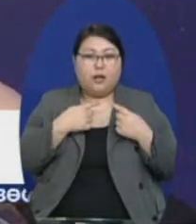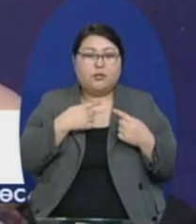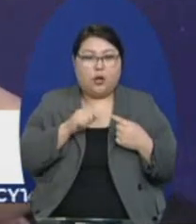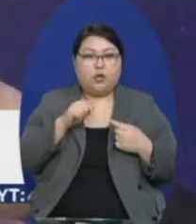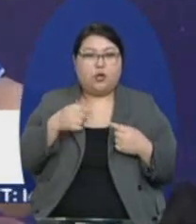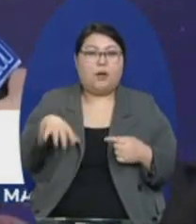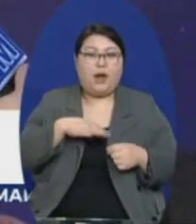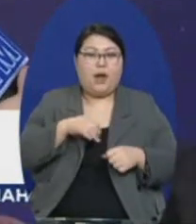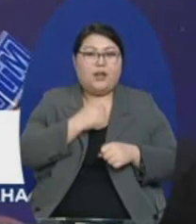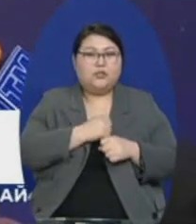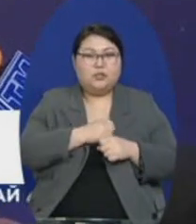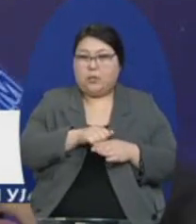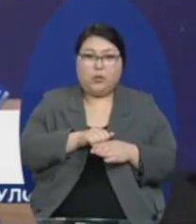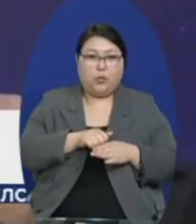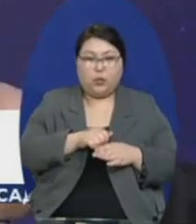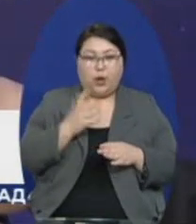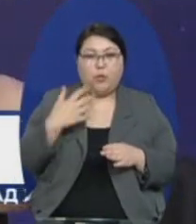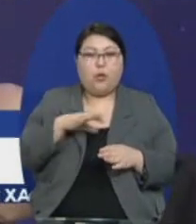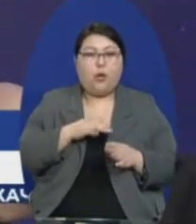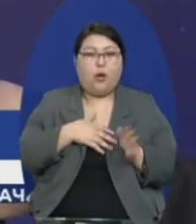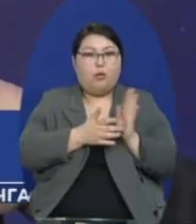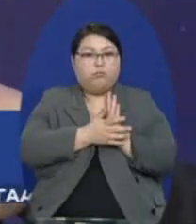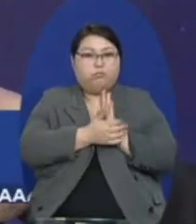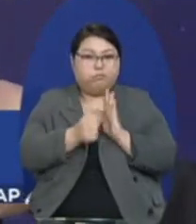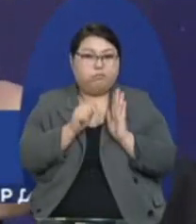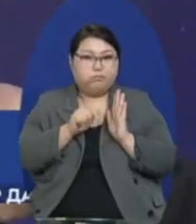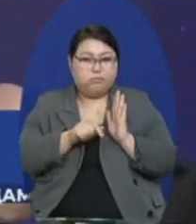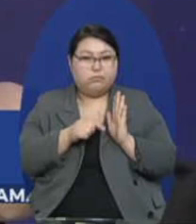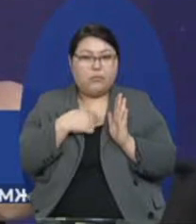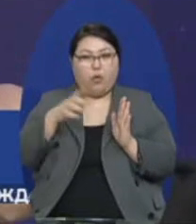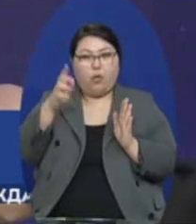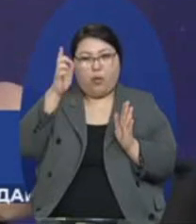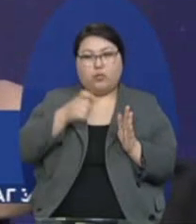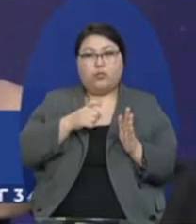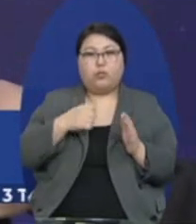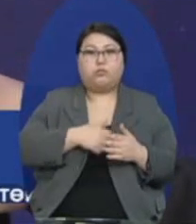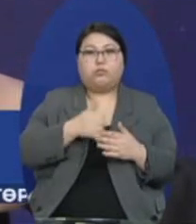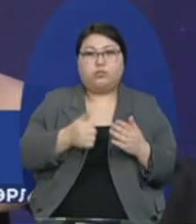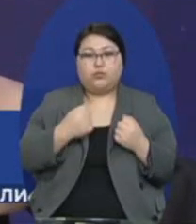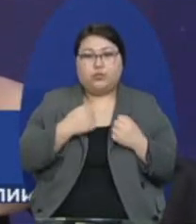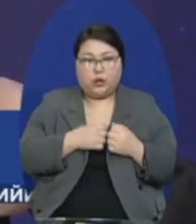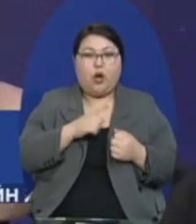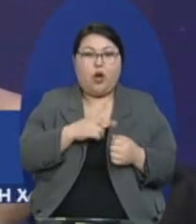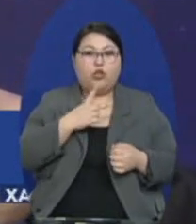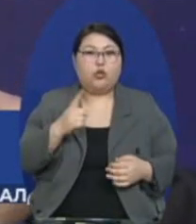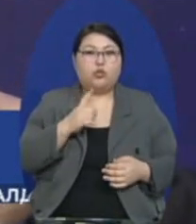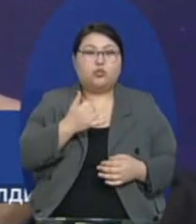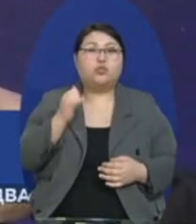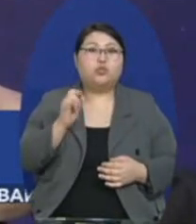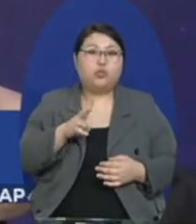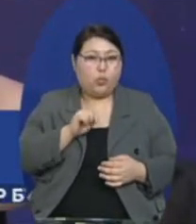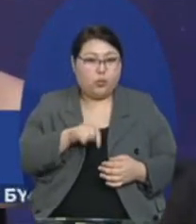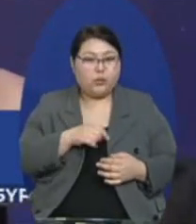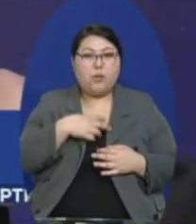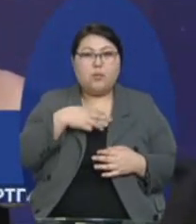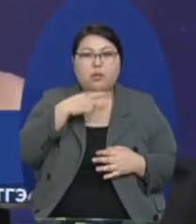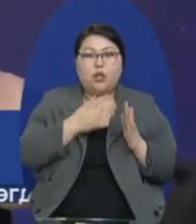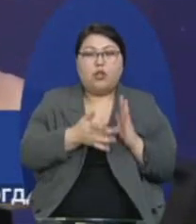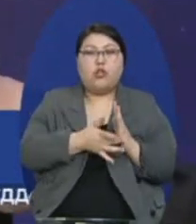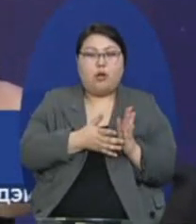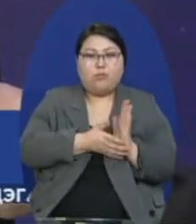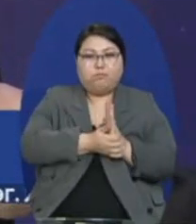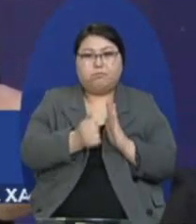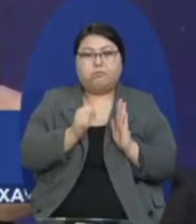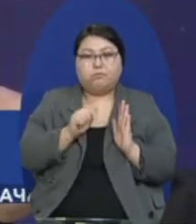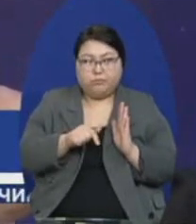бид нарт ажилчин бэлдэхгүй шүү дээ. Бид нар зөвхөн ур чадвартай боловсон хүчин 21-р зуунд одоо юуны мэдээлэл технологийн ур